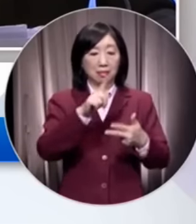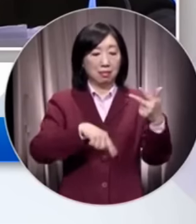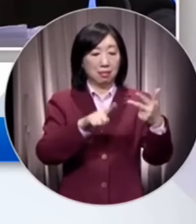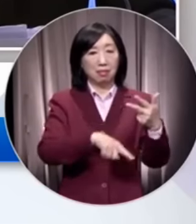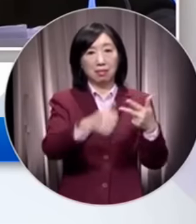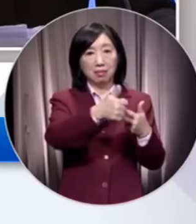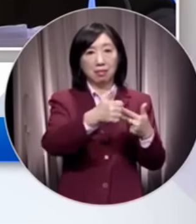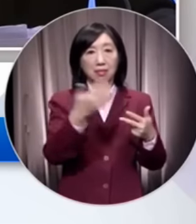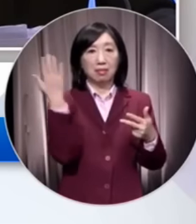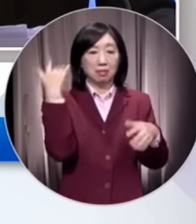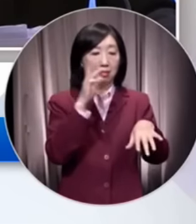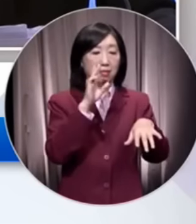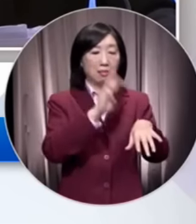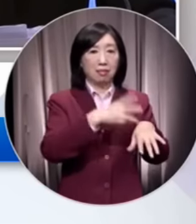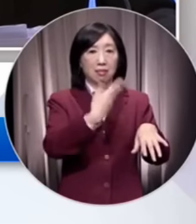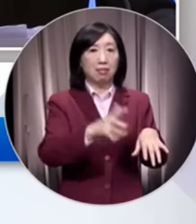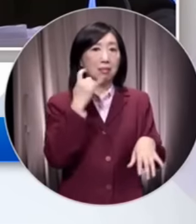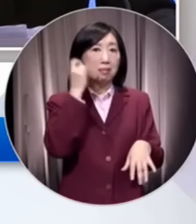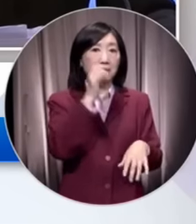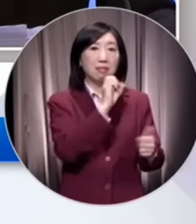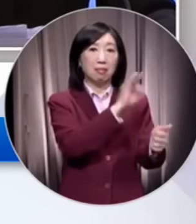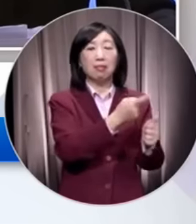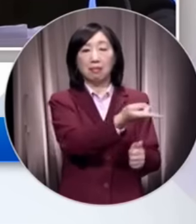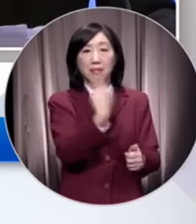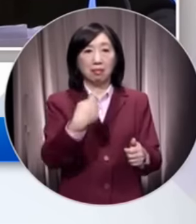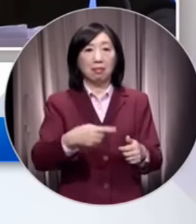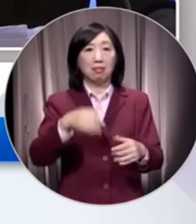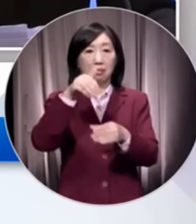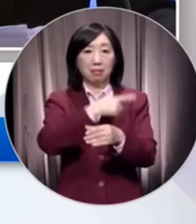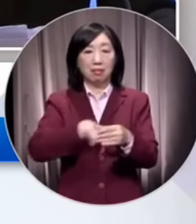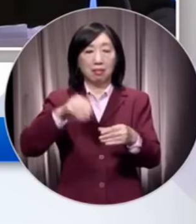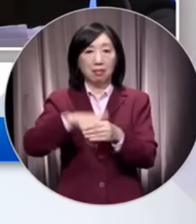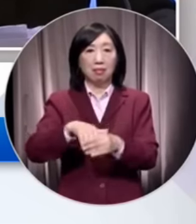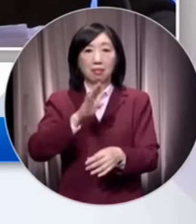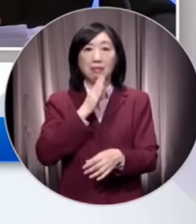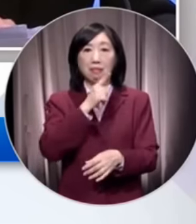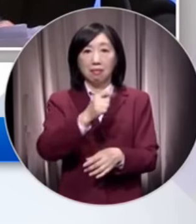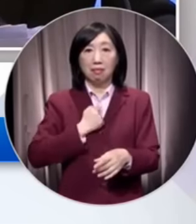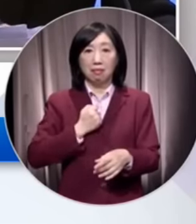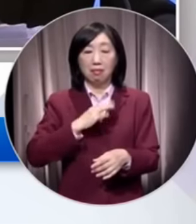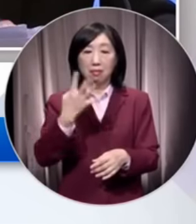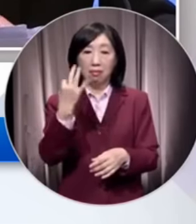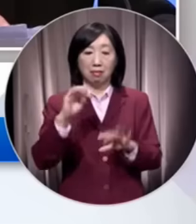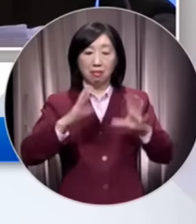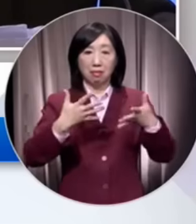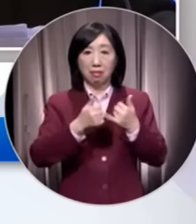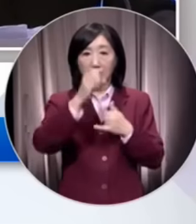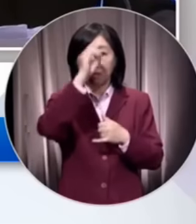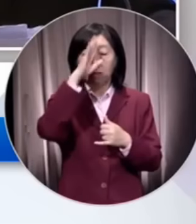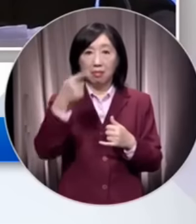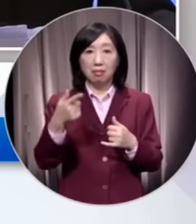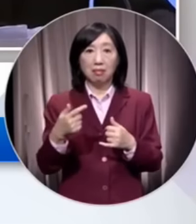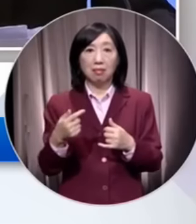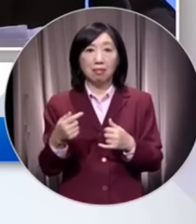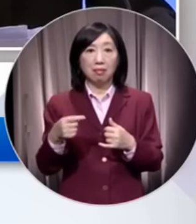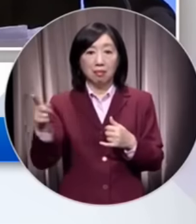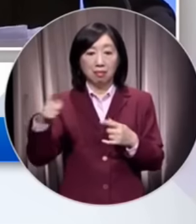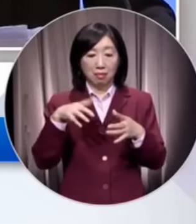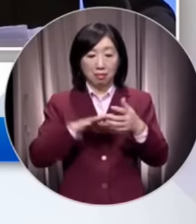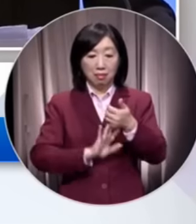出来参选的时候，你可以知道有多少的国民党的从政党员不知为何而战，为谁而